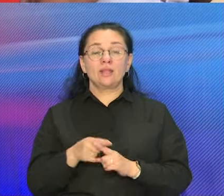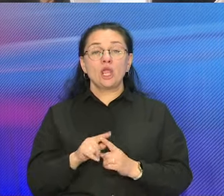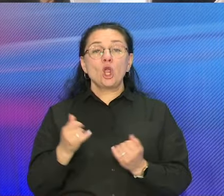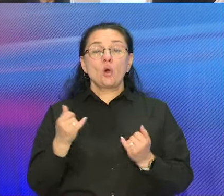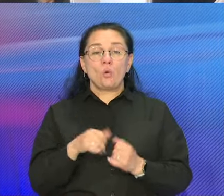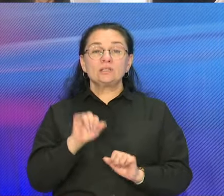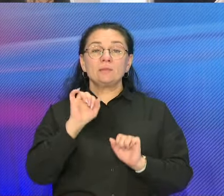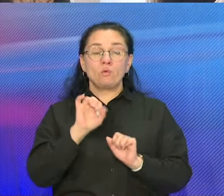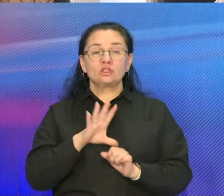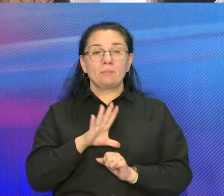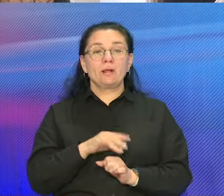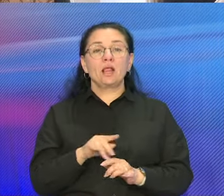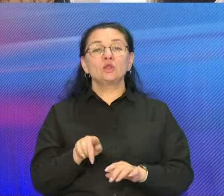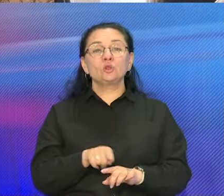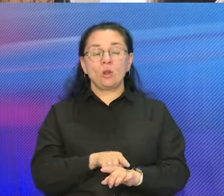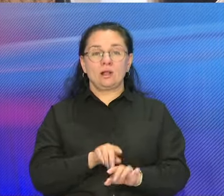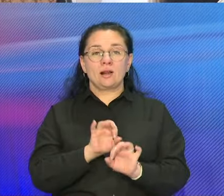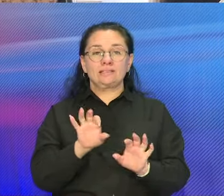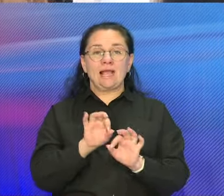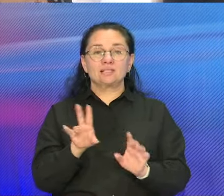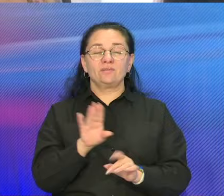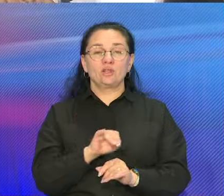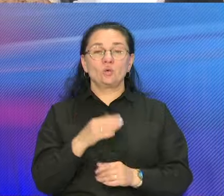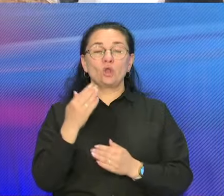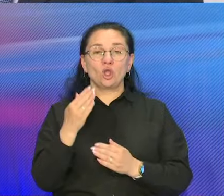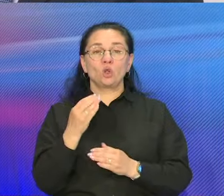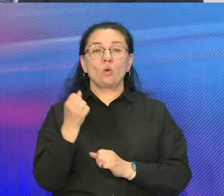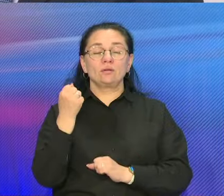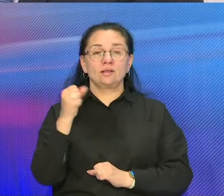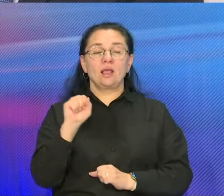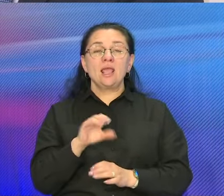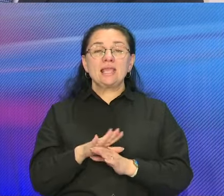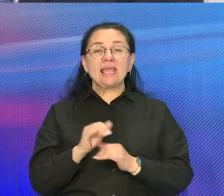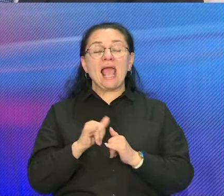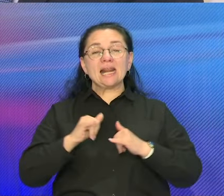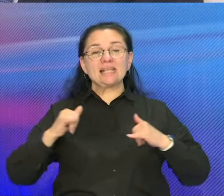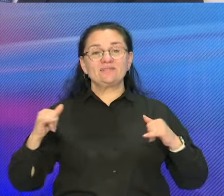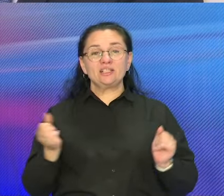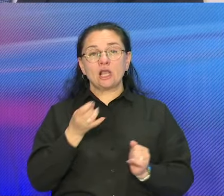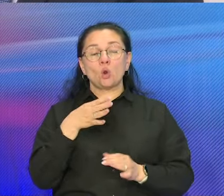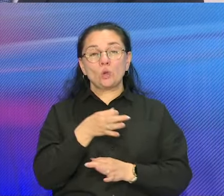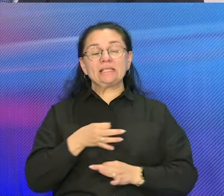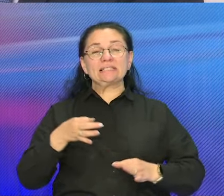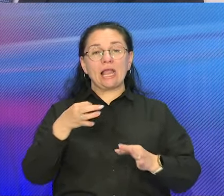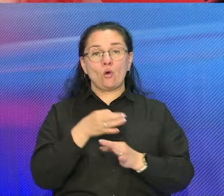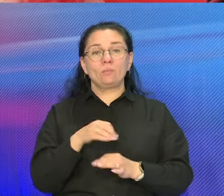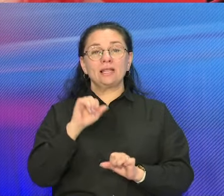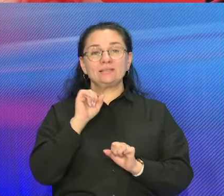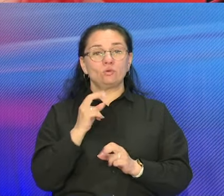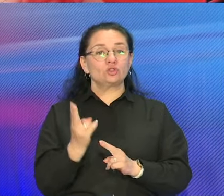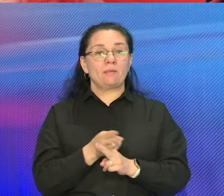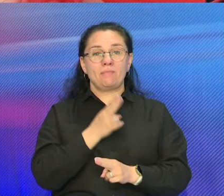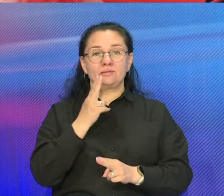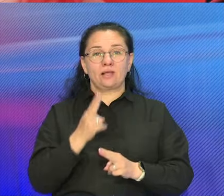можно было б долго Бо говорить об Марией Беруковой и ее досягнение, унеску развитию родинщины и краины можно без конца